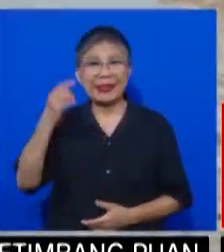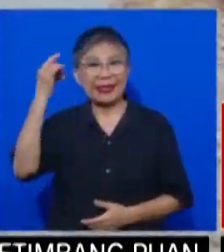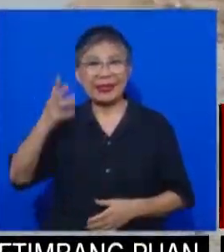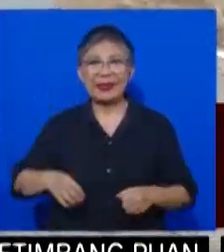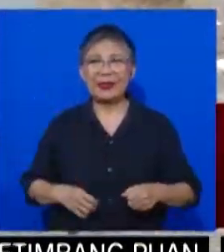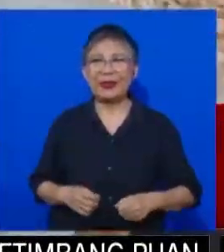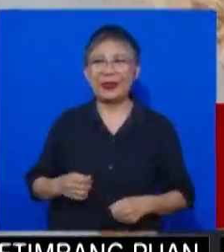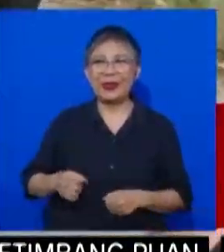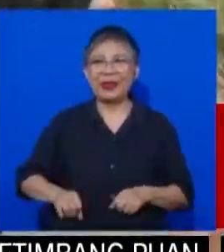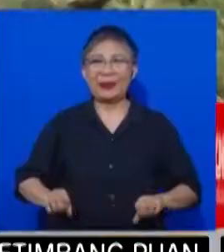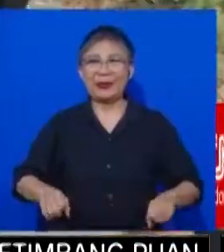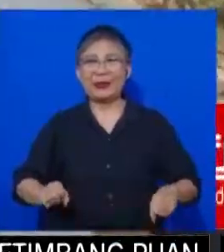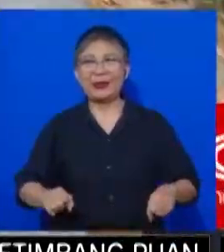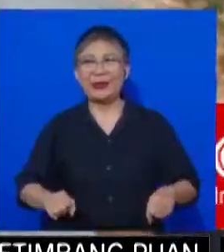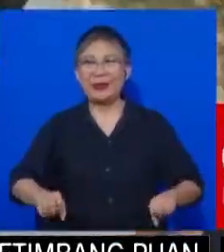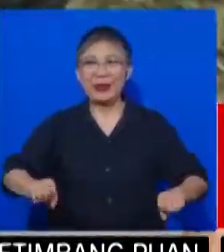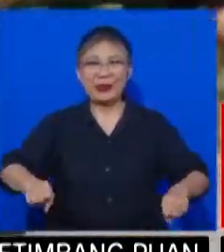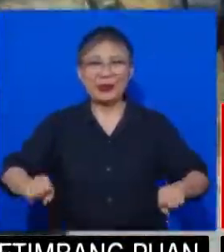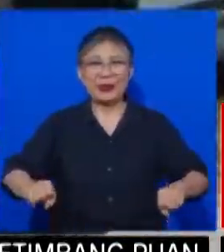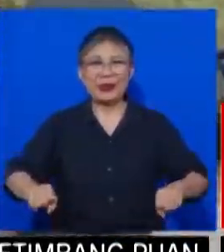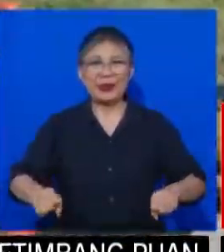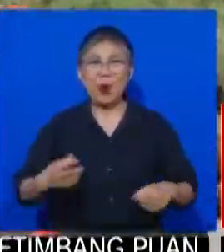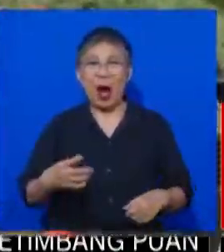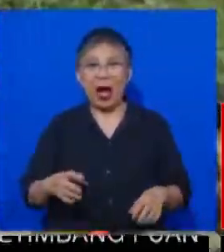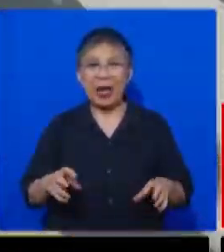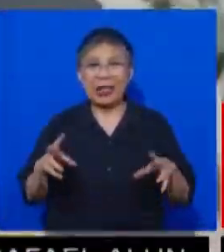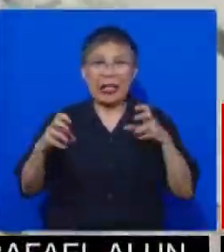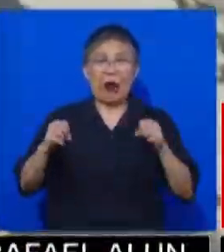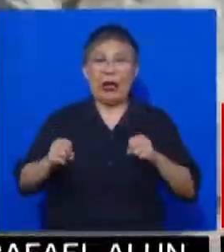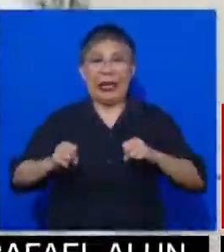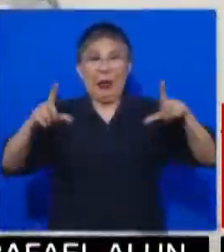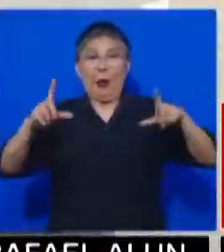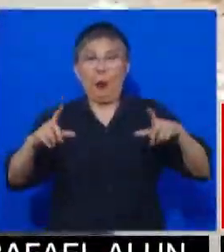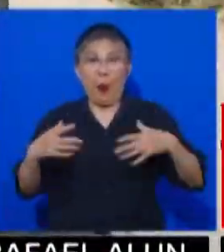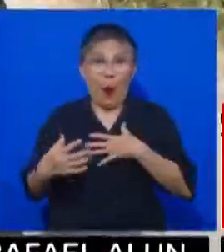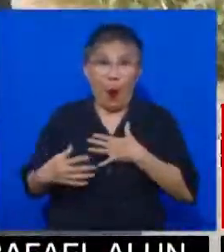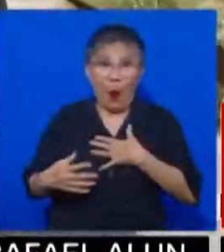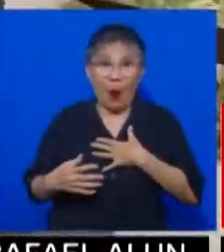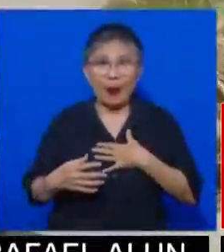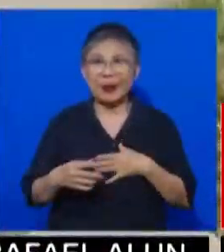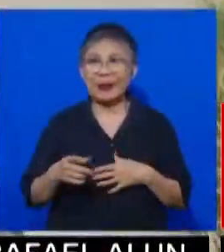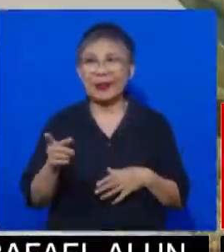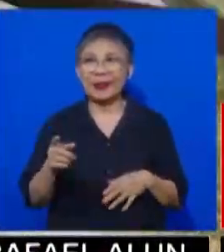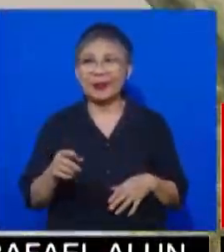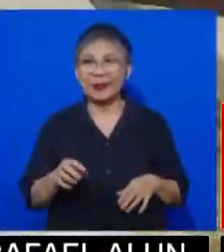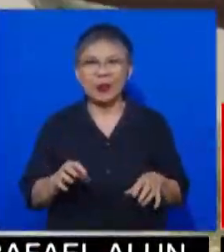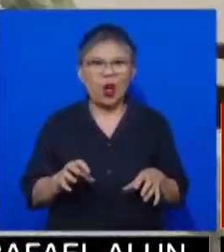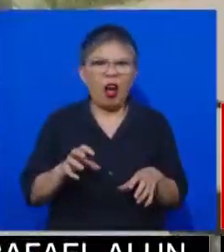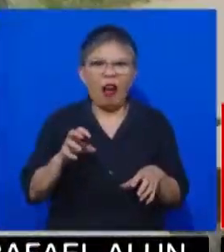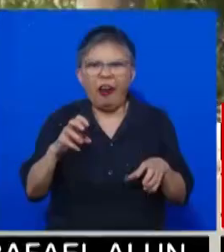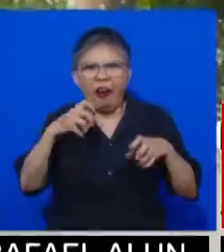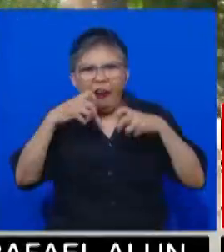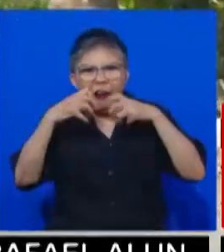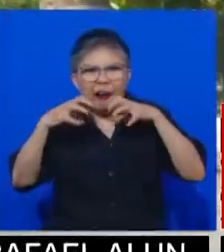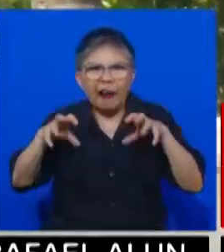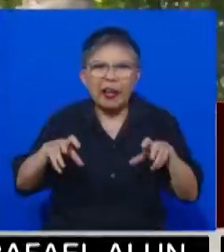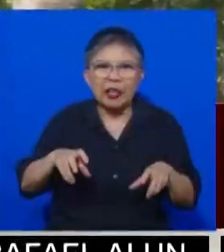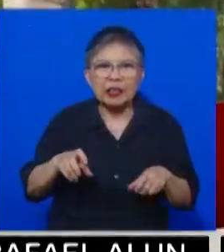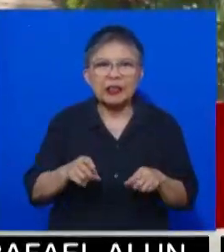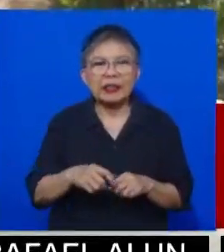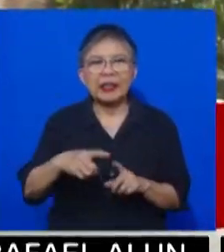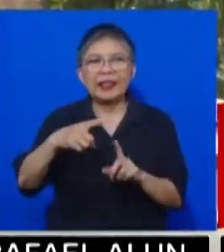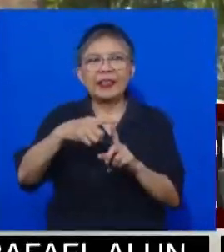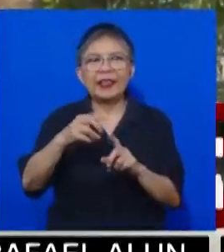Waduh, waduh, dinosaurus bangkit kembali nih pemirsa. Dilihat dari ciri-cirinya, tampaknya ini jenis